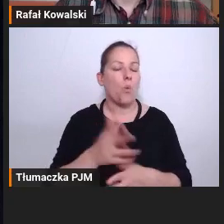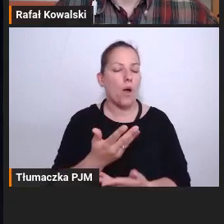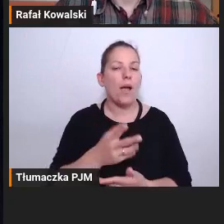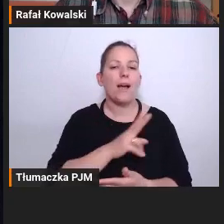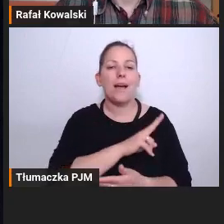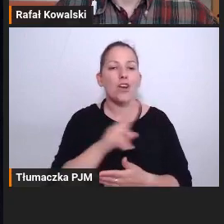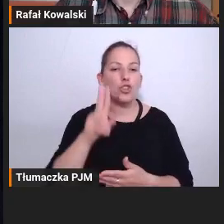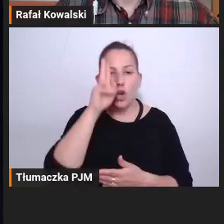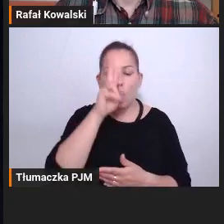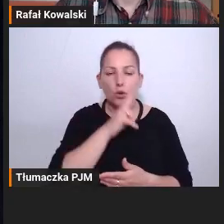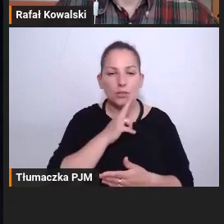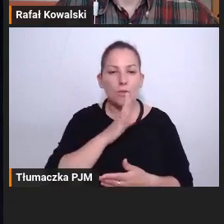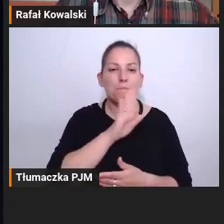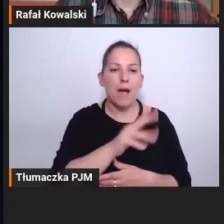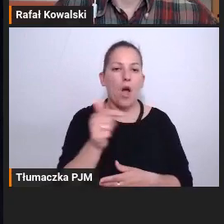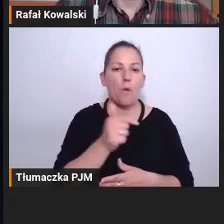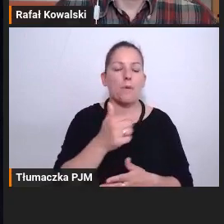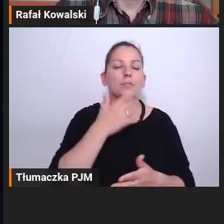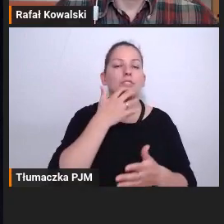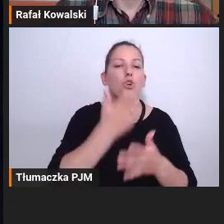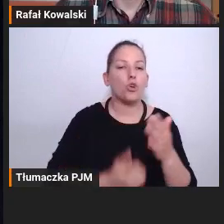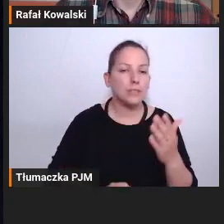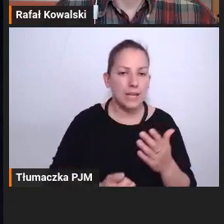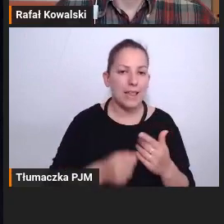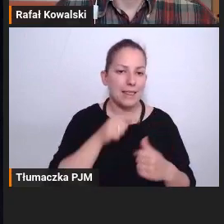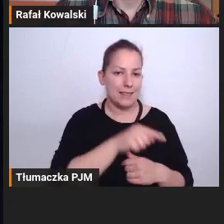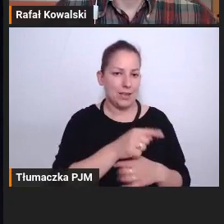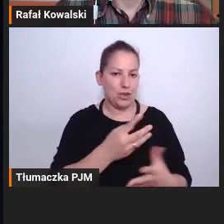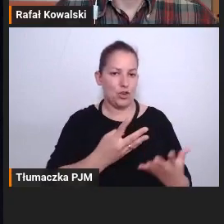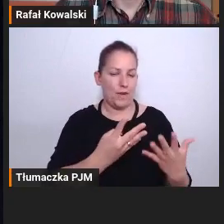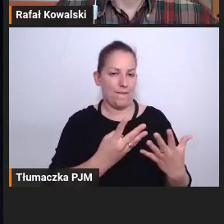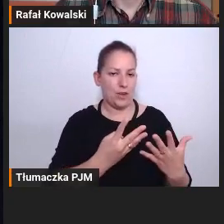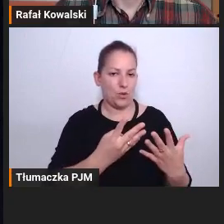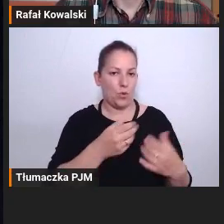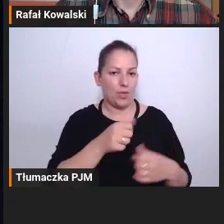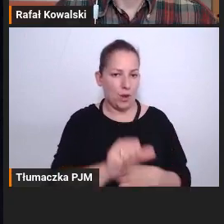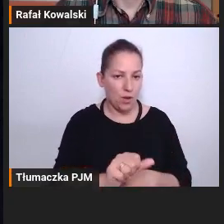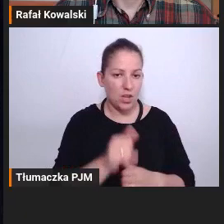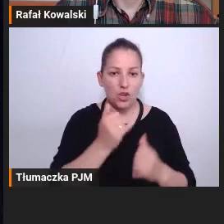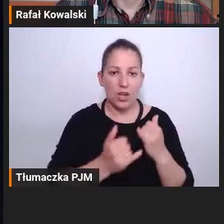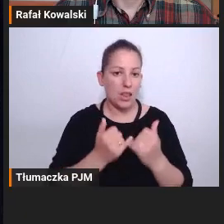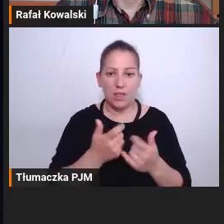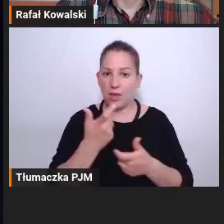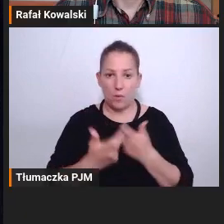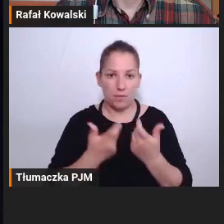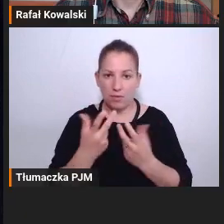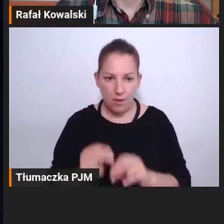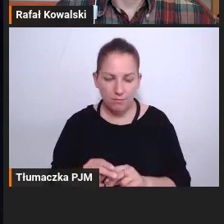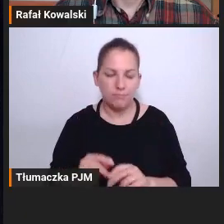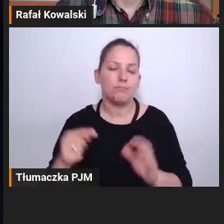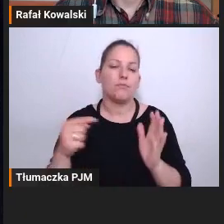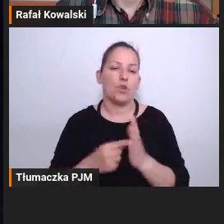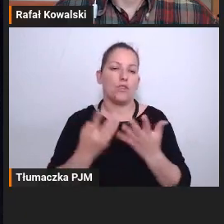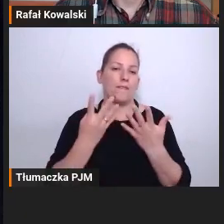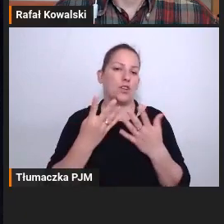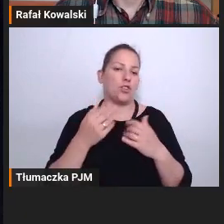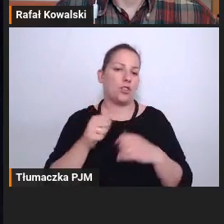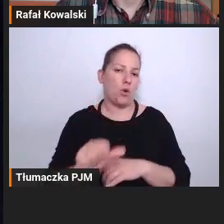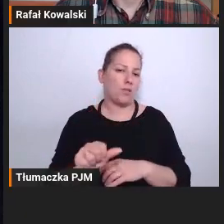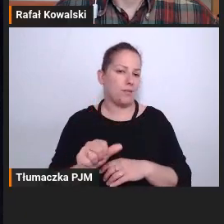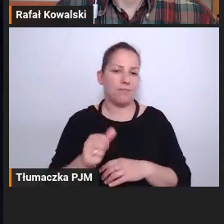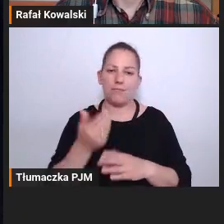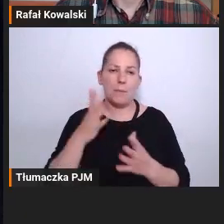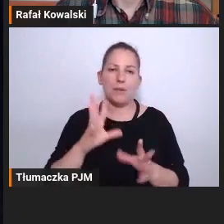rodziców ma obowiązek skorzystania z tych 9 tygodni, a jeżeli tego nie zrobi, to te 9 tygodni nie